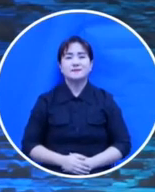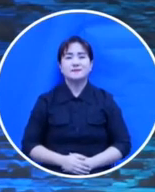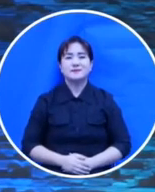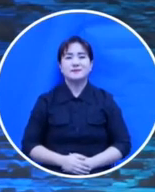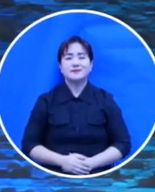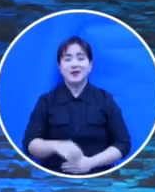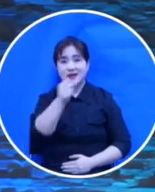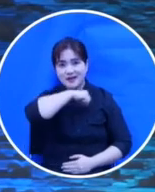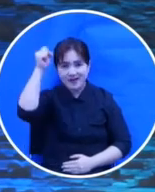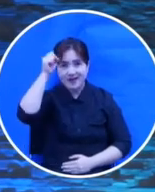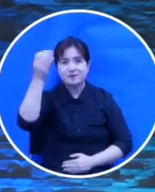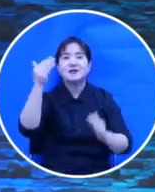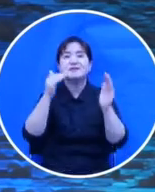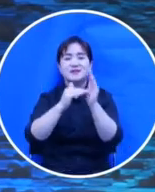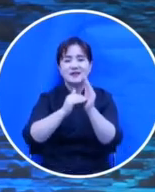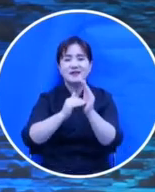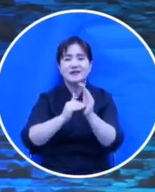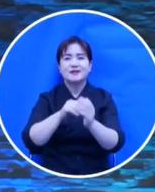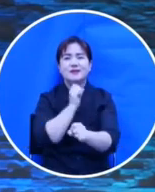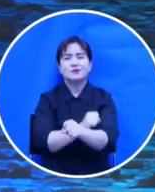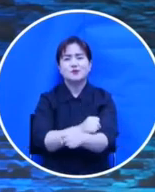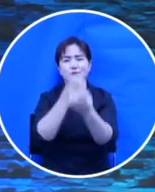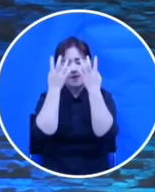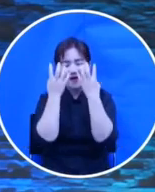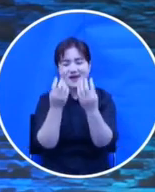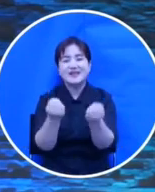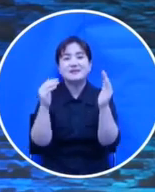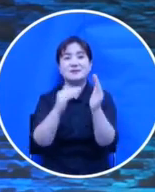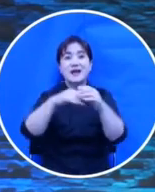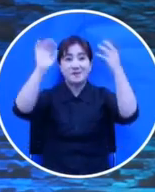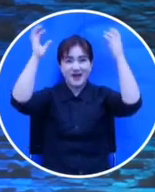자 통과됐습니다. 우리 국원들 수고 많이 하셨습니다. 감사합니다.